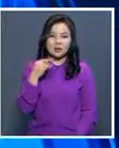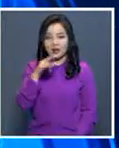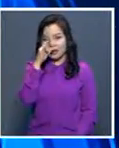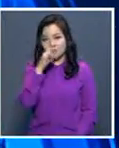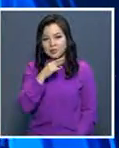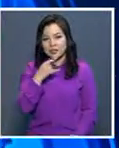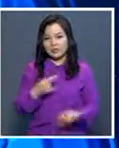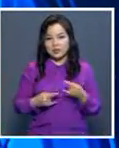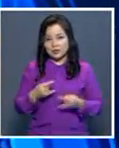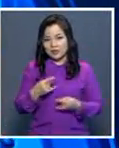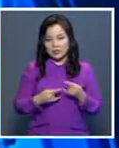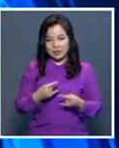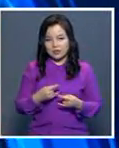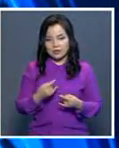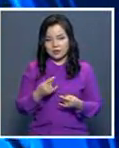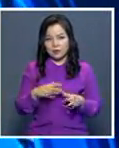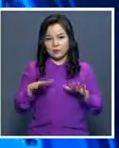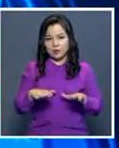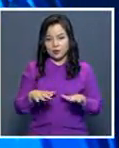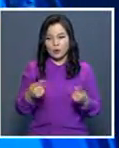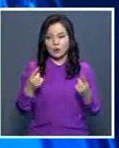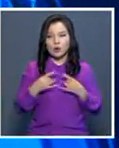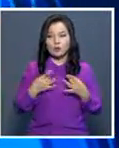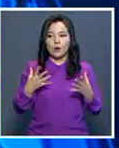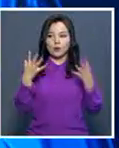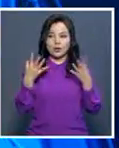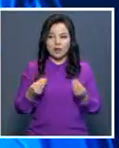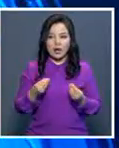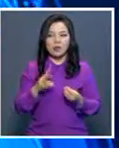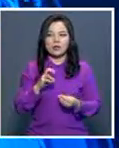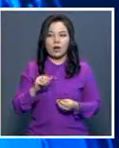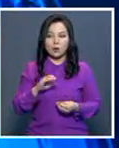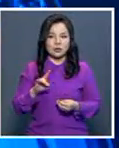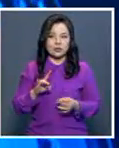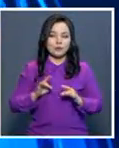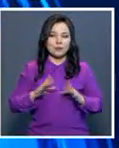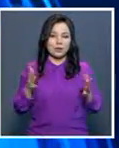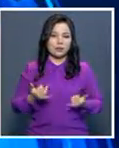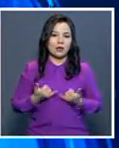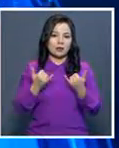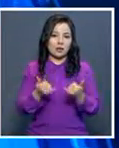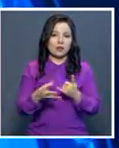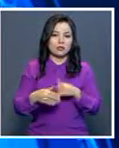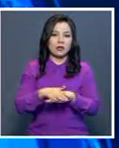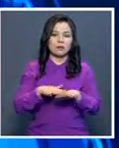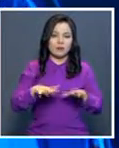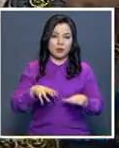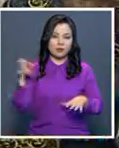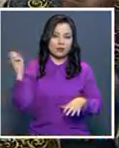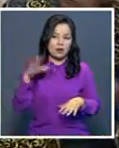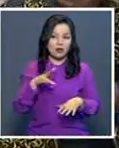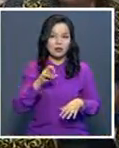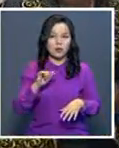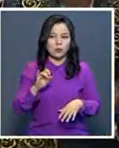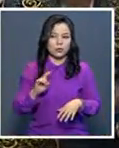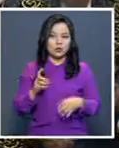Алматыда қазақ телевизиясының қара шаңырағында ұлыстың ұлы күні Наурыз мерекесі кеңінен тойланды. Жер мен көкті жаңғыртып жеткен Наурыз